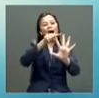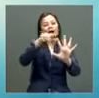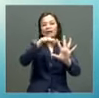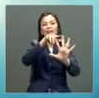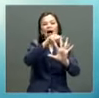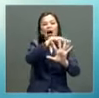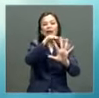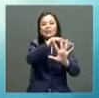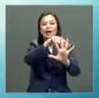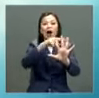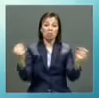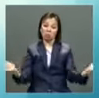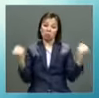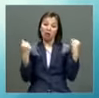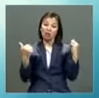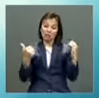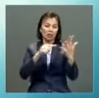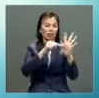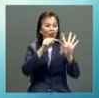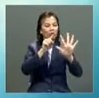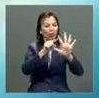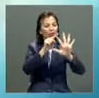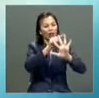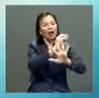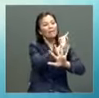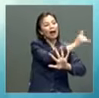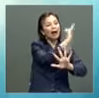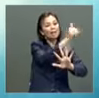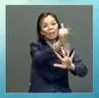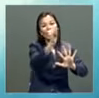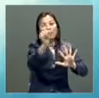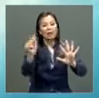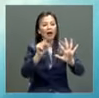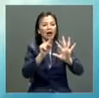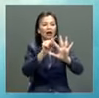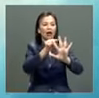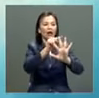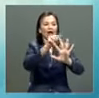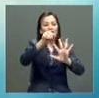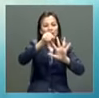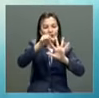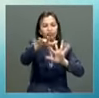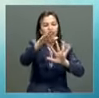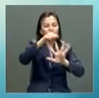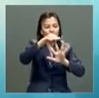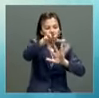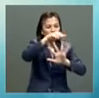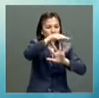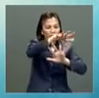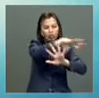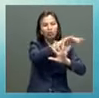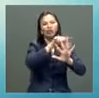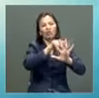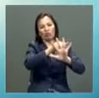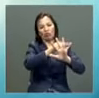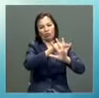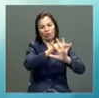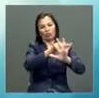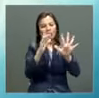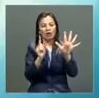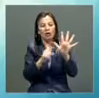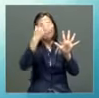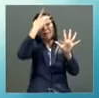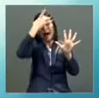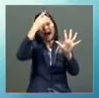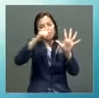ลอเลยครับไม่มีอาการแล้วก็เดินไปนู่นมานี่แล้วก็อีก4คนนี่แหละฮะที่เป็นพาหะนำโรคนะครับ1คนนี่พอป่วยเข